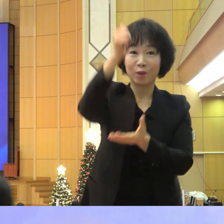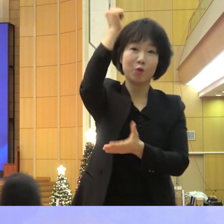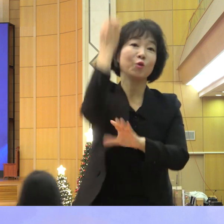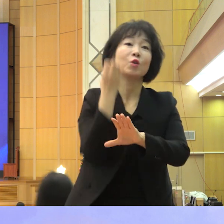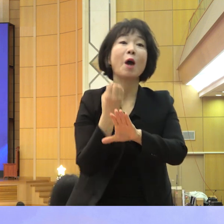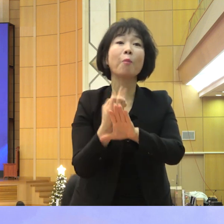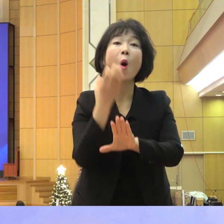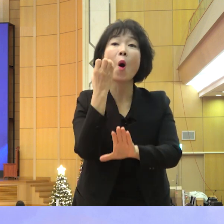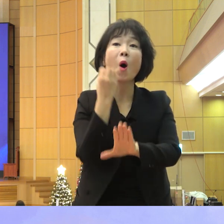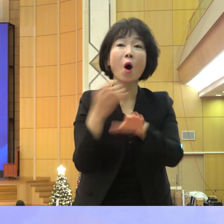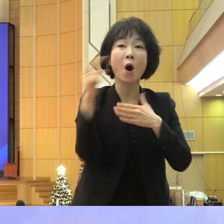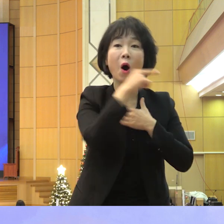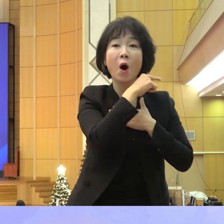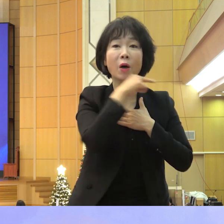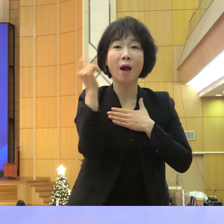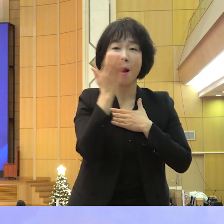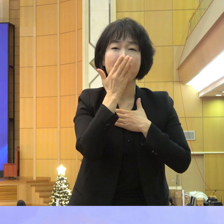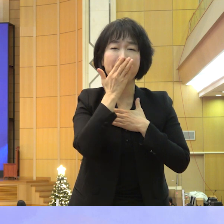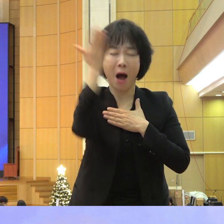능력이로다. 주의